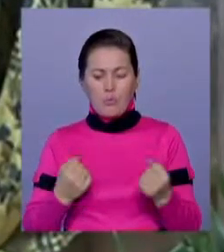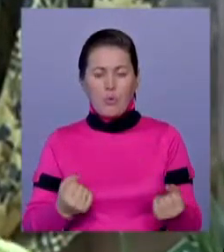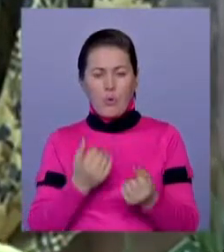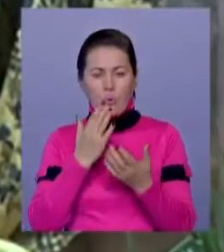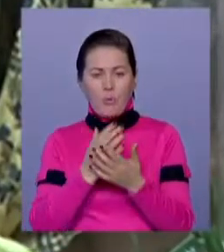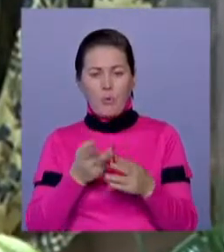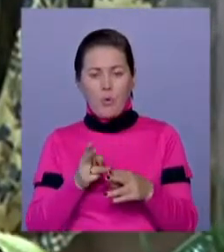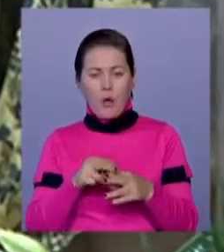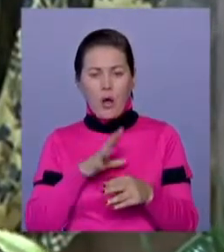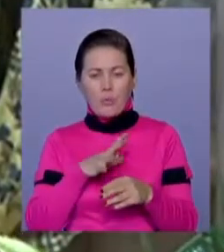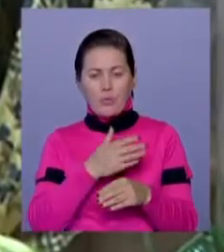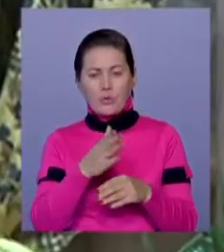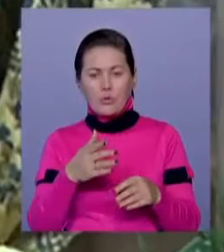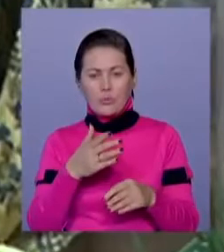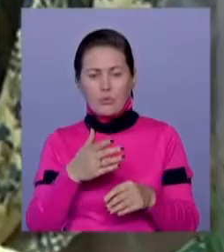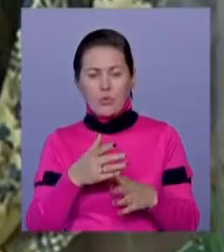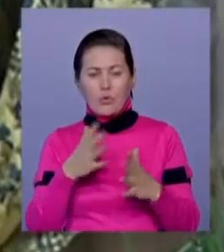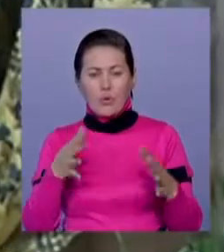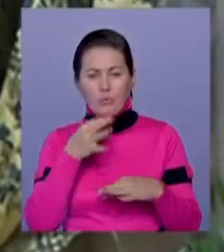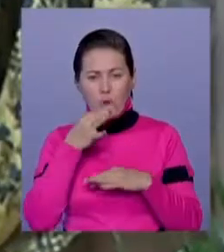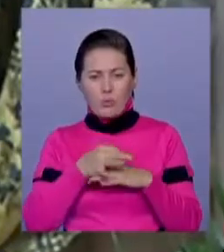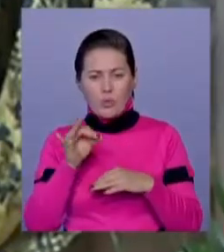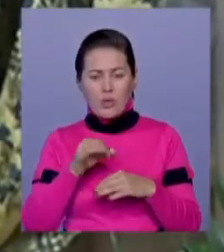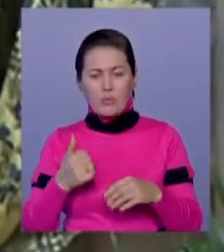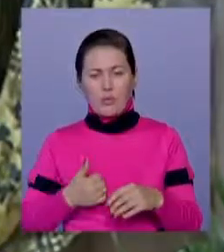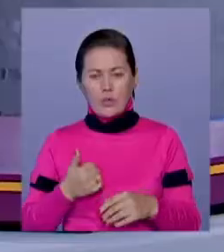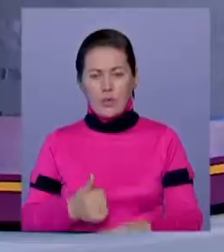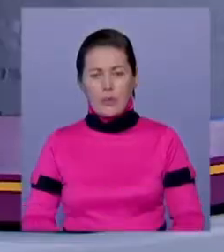келді. Сол себепті бұл мен үшін үлкен жауапкершілік және мәртебе.